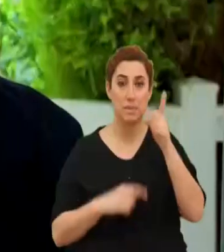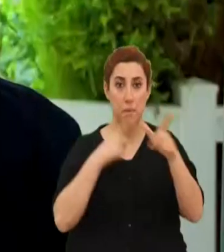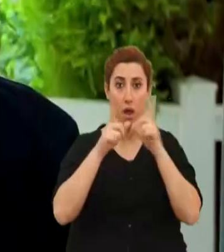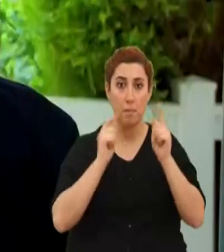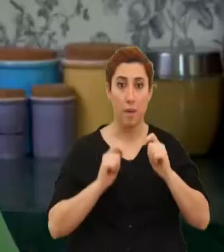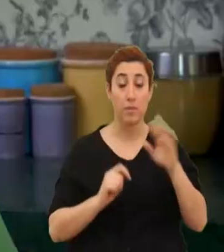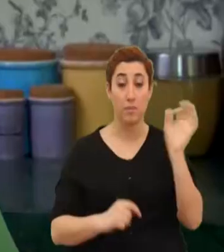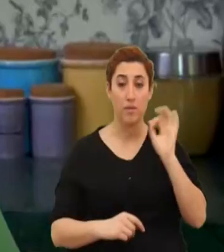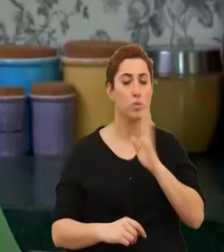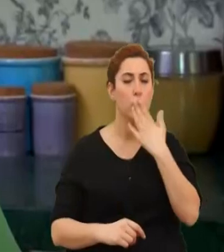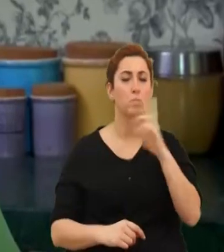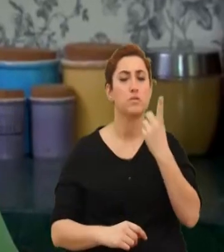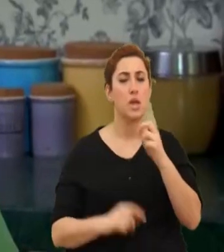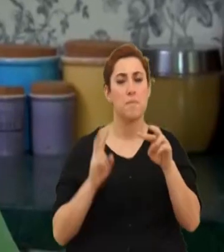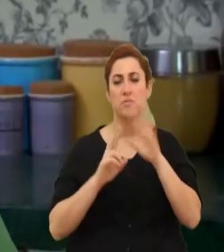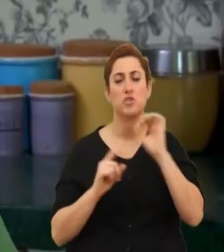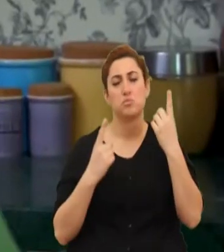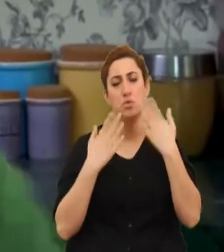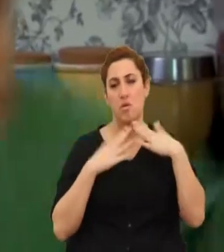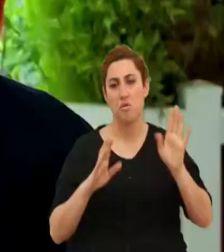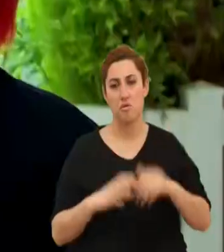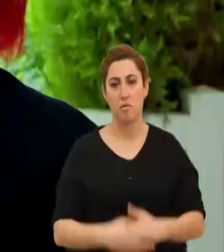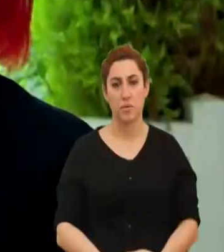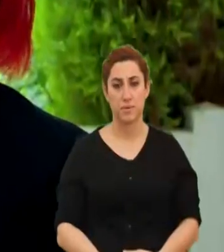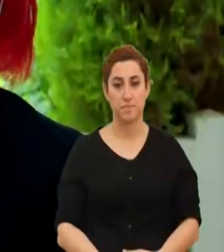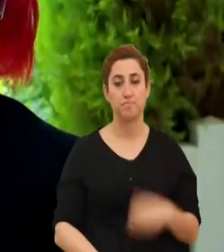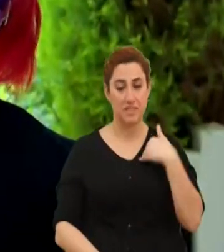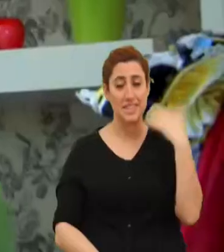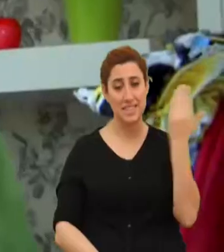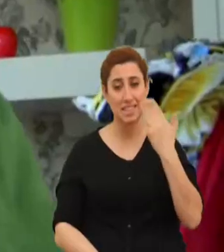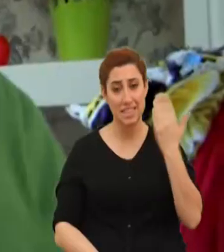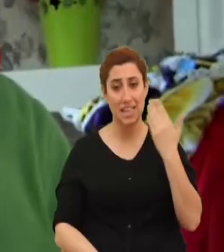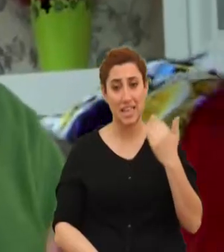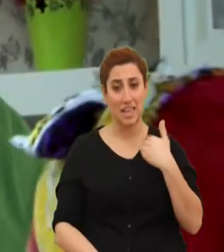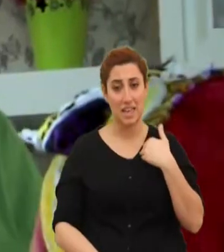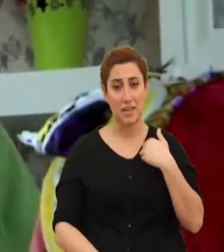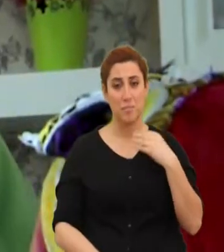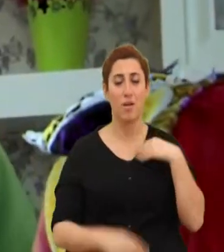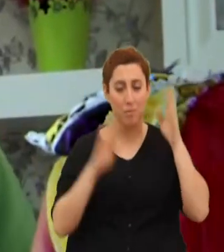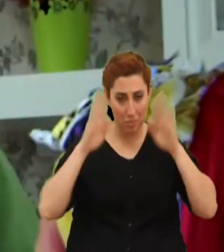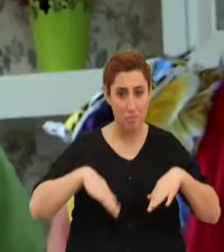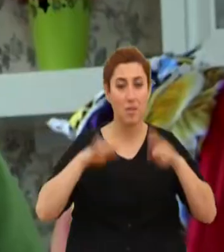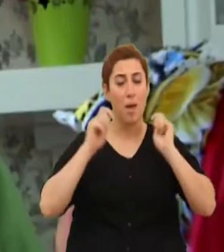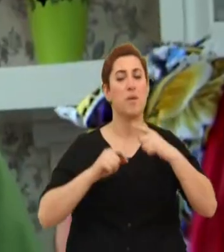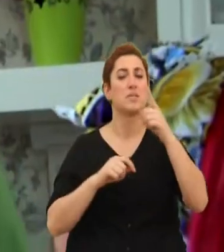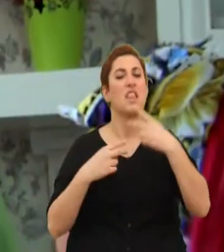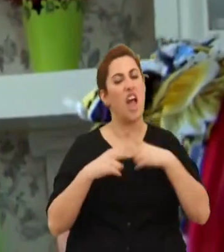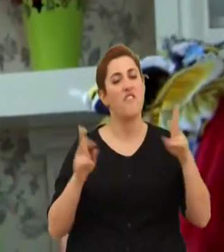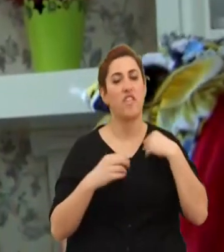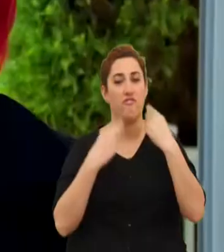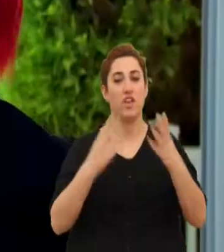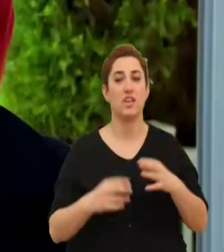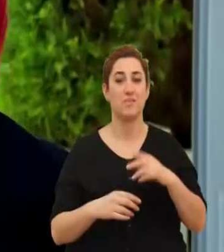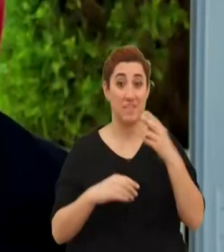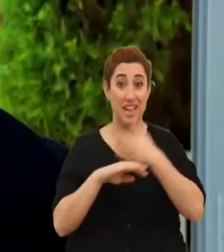düşündüm. He. Yok bir şey Meryem, hiçbir şey yok. Ben giderim, ayaklarına kapanırım, seni